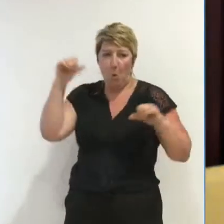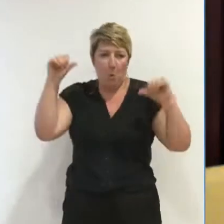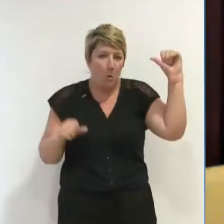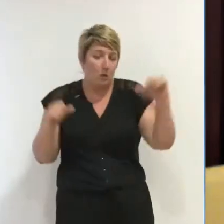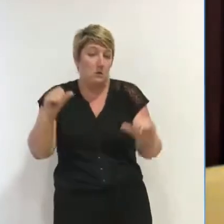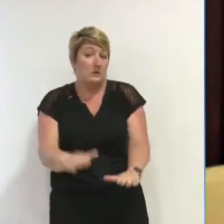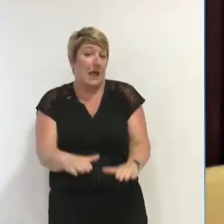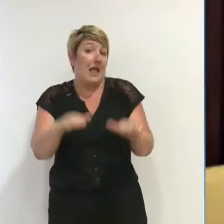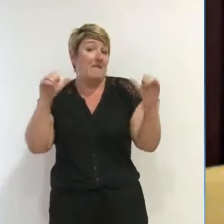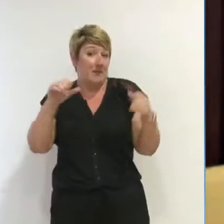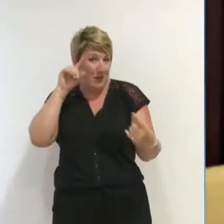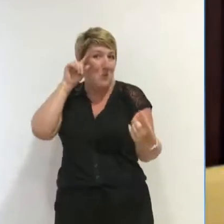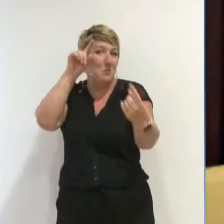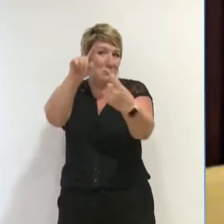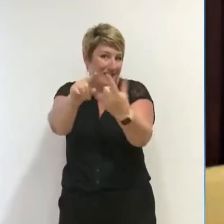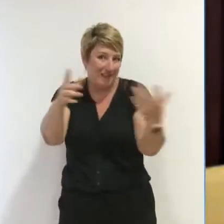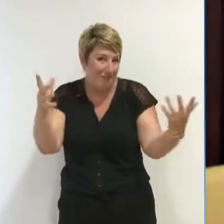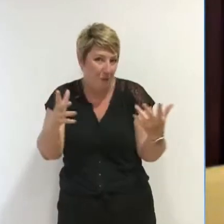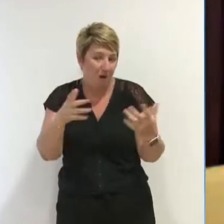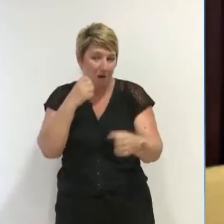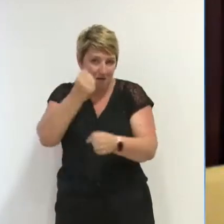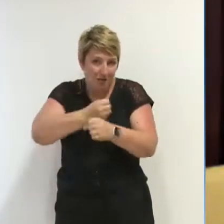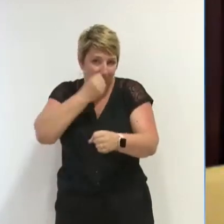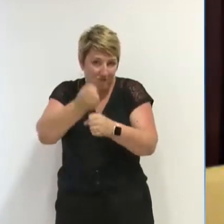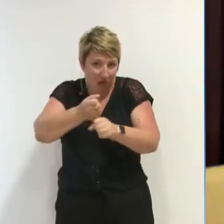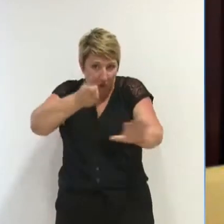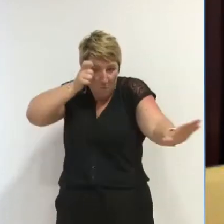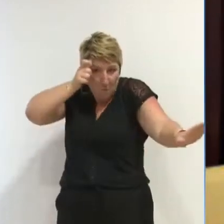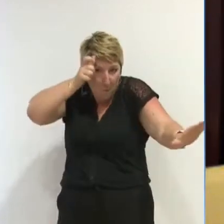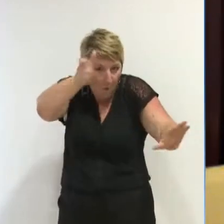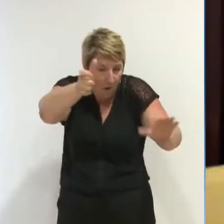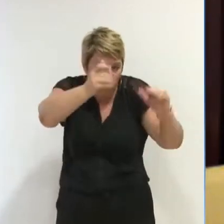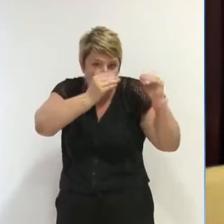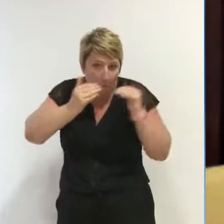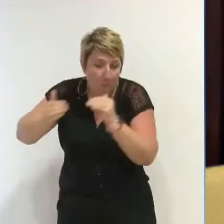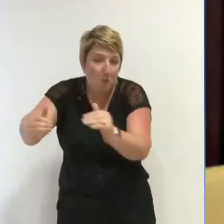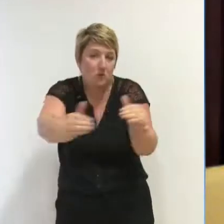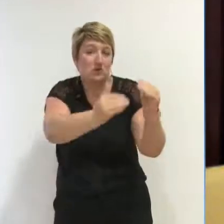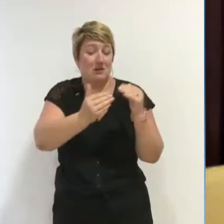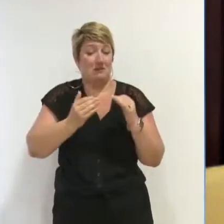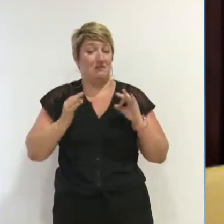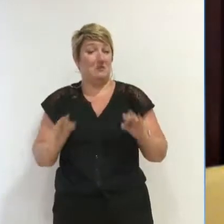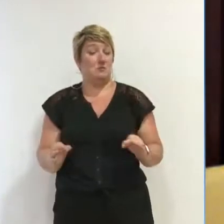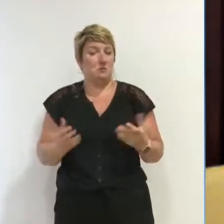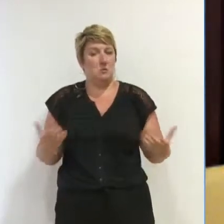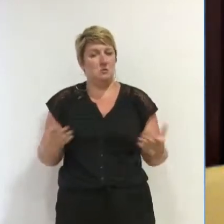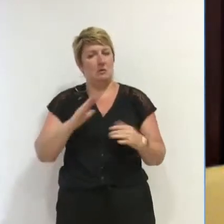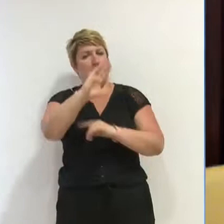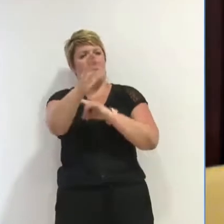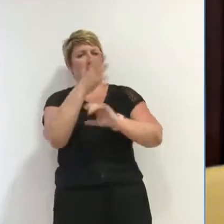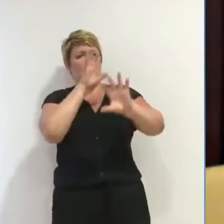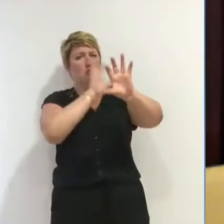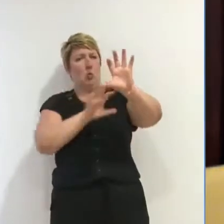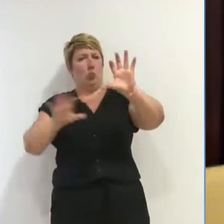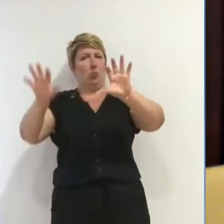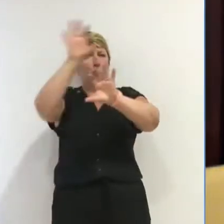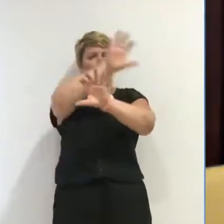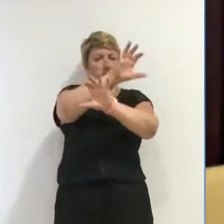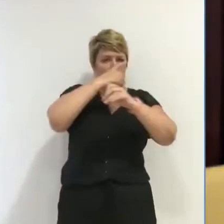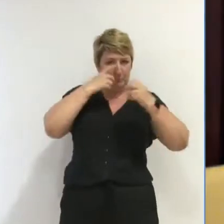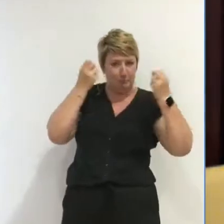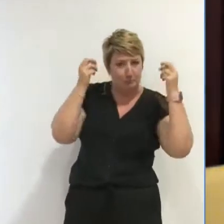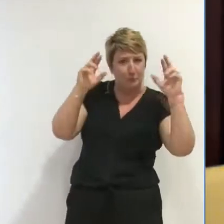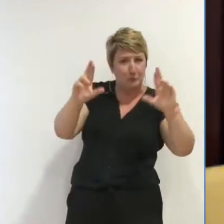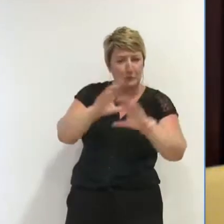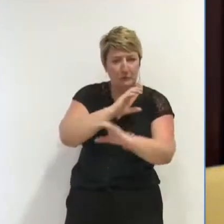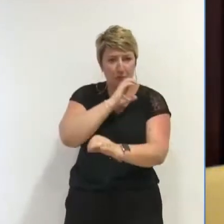territoire. C'est bien de travailler sur ce modèle qui est cohérent et qui est homogène. Et c'est là, aujourd'hui, avec le zonage qui nous est présenté, qu'on voit que c'est le travail